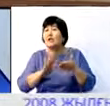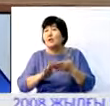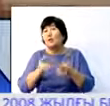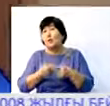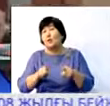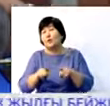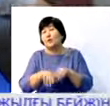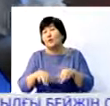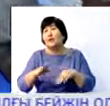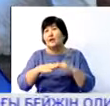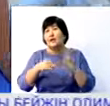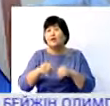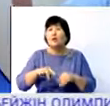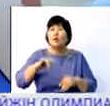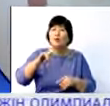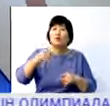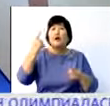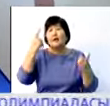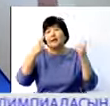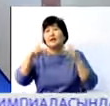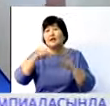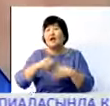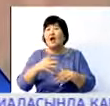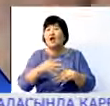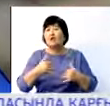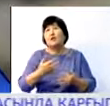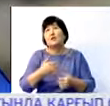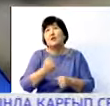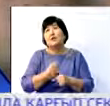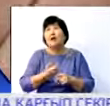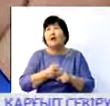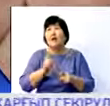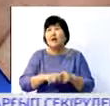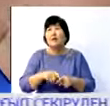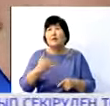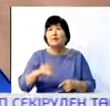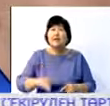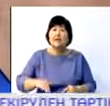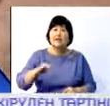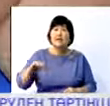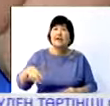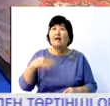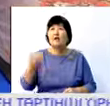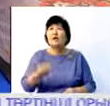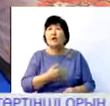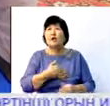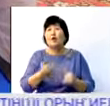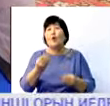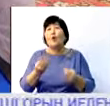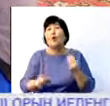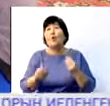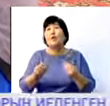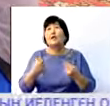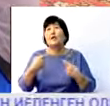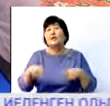осындай тәсілмен ол ұшақ ертегі кейіпкерлерін жан-жануарлар бейнесін жасайды. Әлнұр Жарқынбаев кішкентайлардың қызығушылығын арттыру үшін ойыншықтың